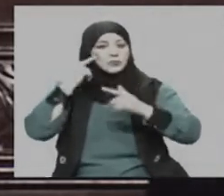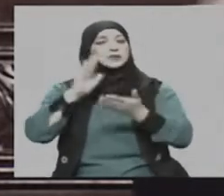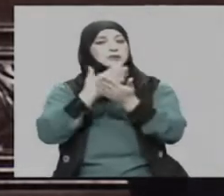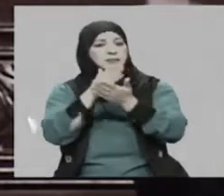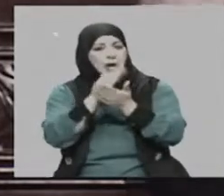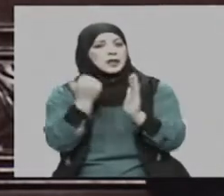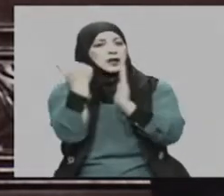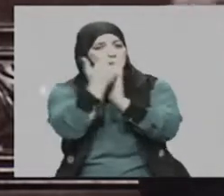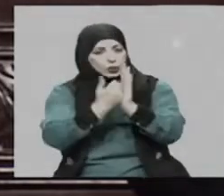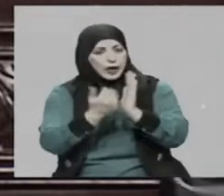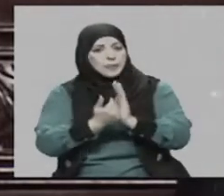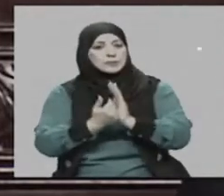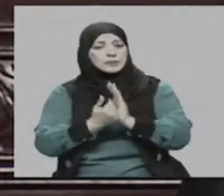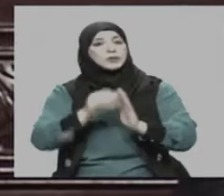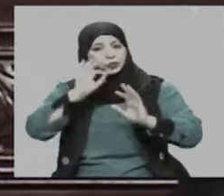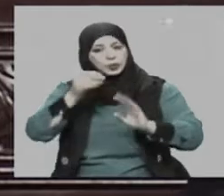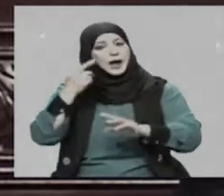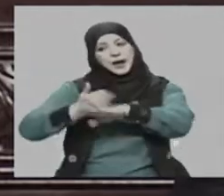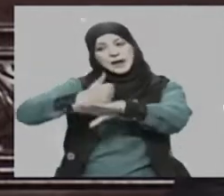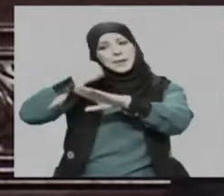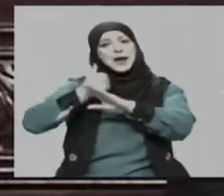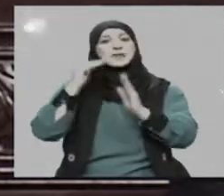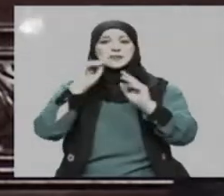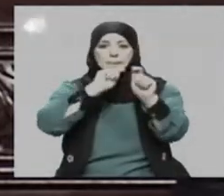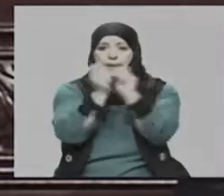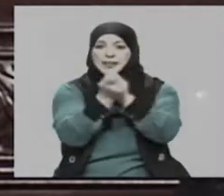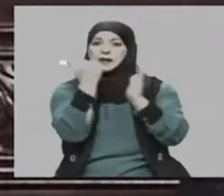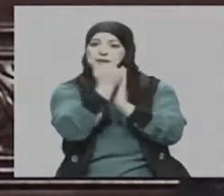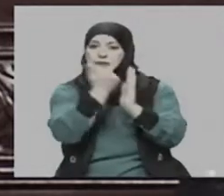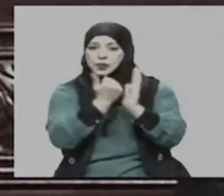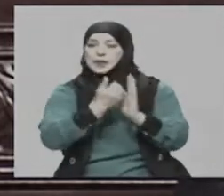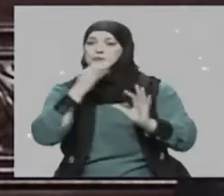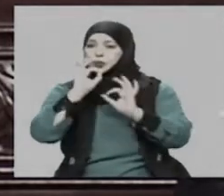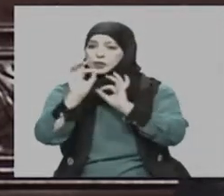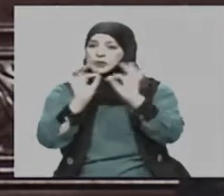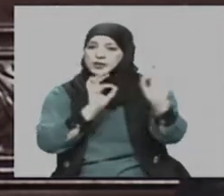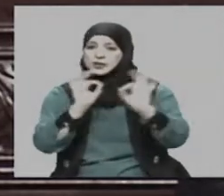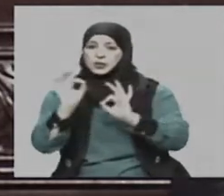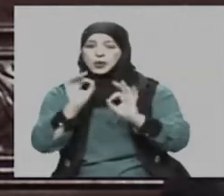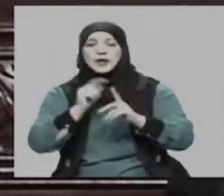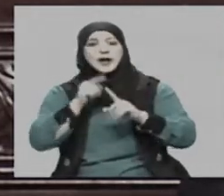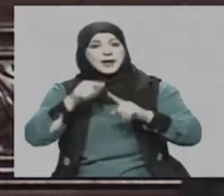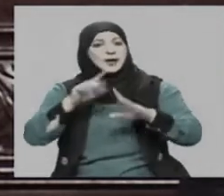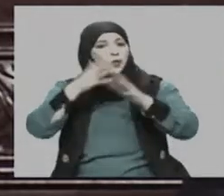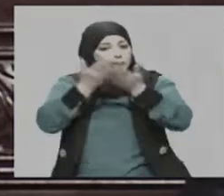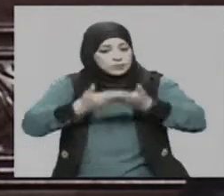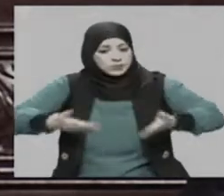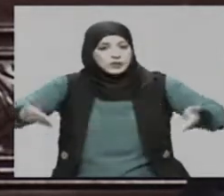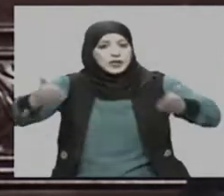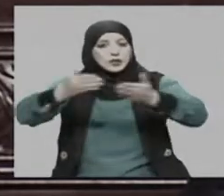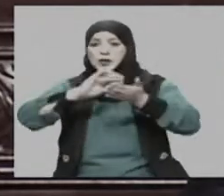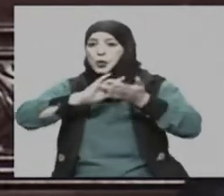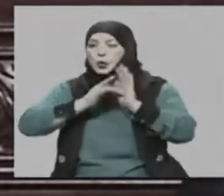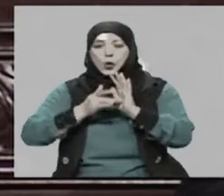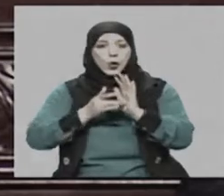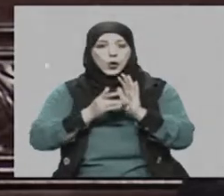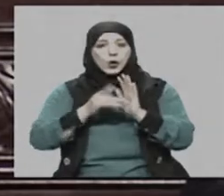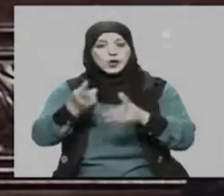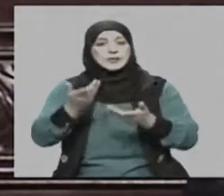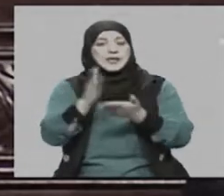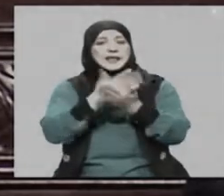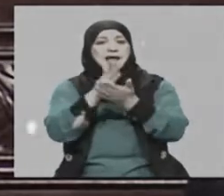بروتوكول، والبارح بدلناها شوية. هذايا الكل اللي صار في هالمدة